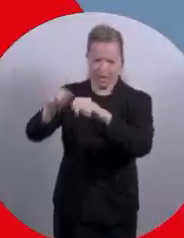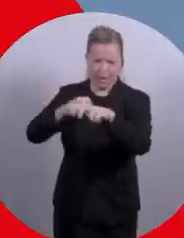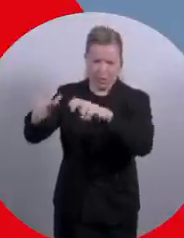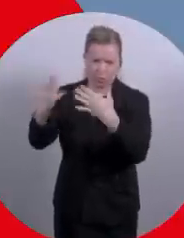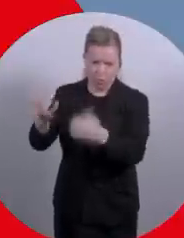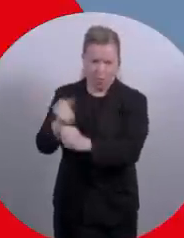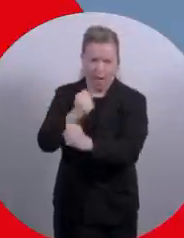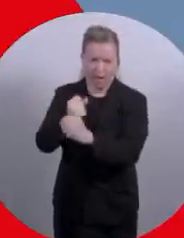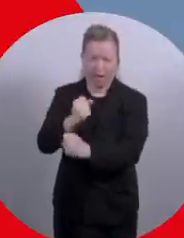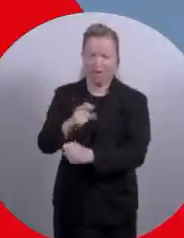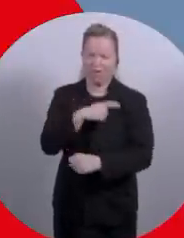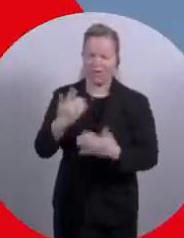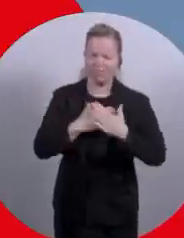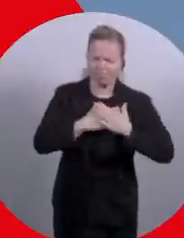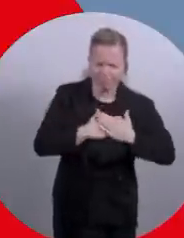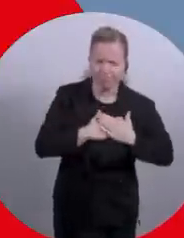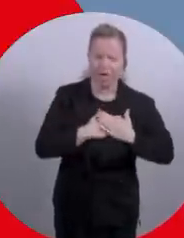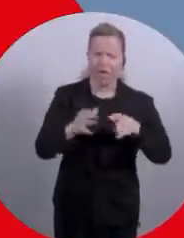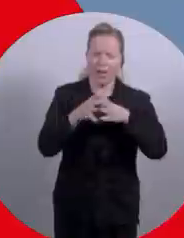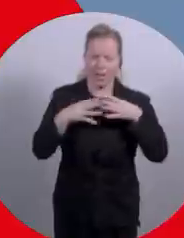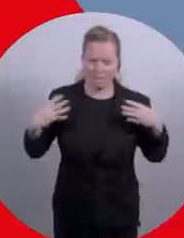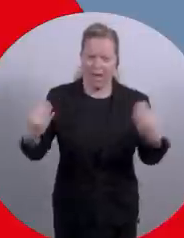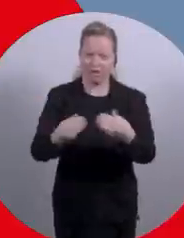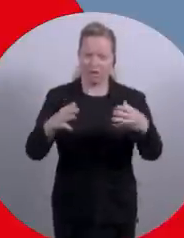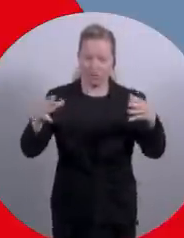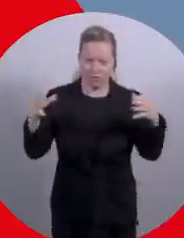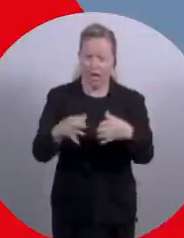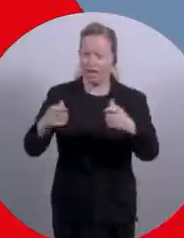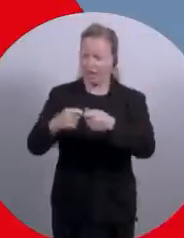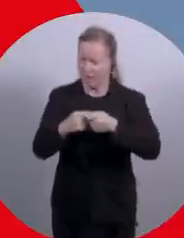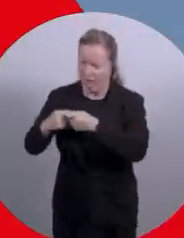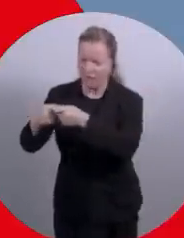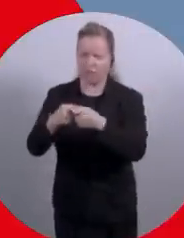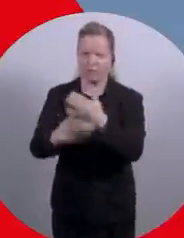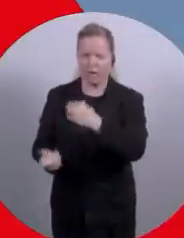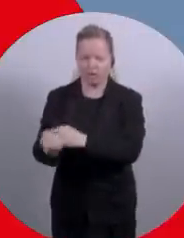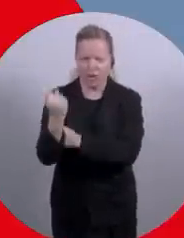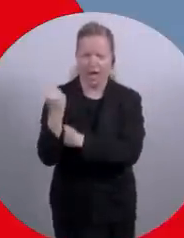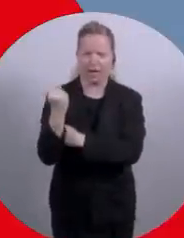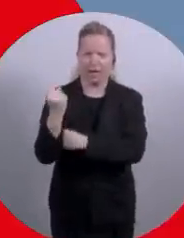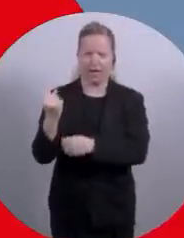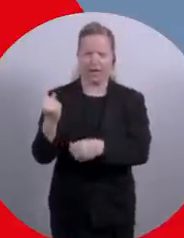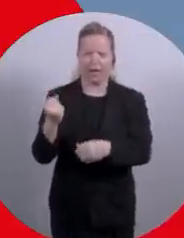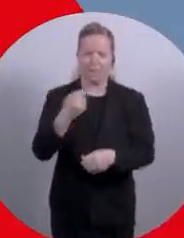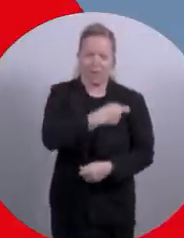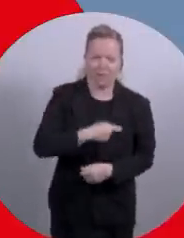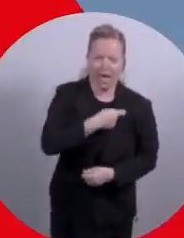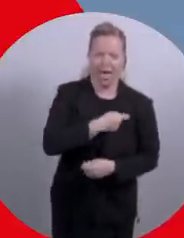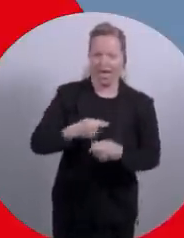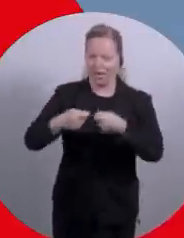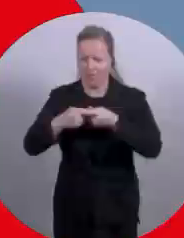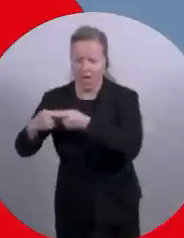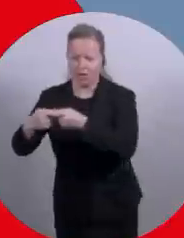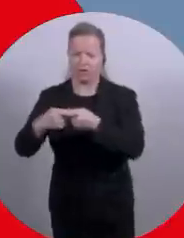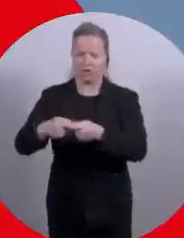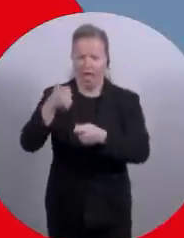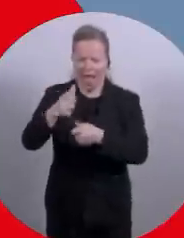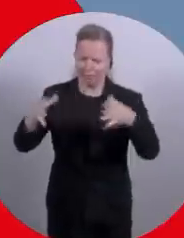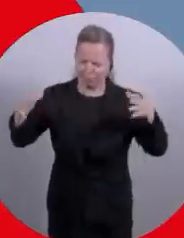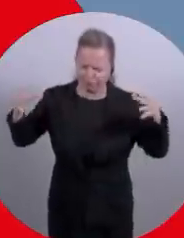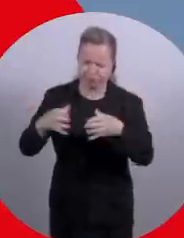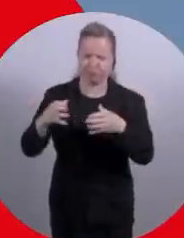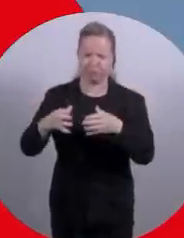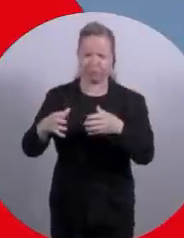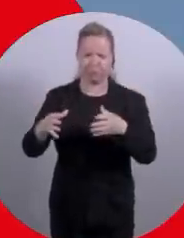unser Herzblut hinein stärkt man die Gemeinschaft die Gewerkschaften die Gewerkschaft und Partei Partei und Gewerkschaft das ist ein Herzblut liebe